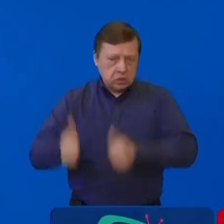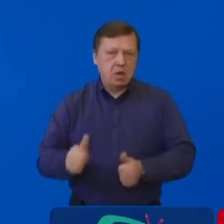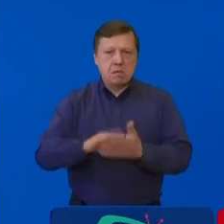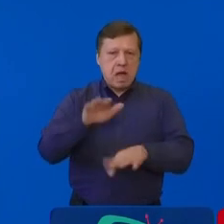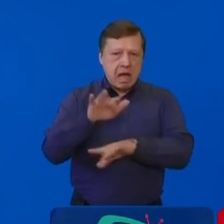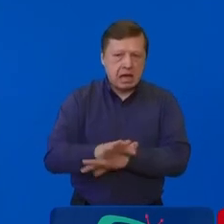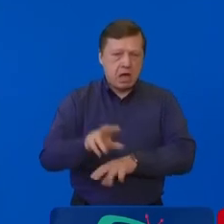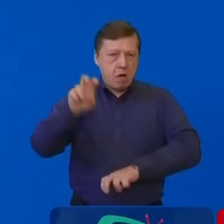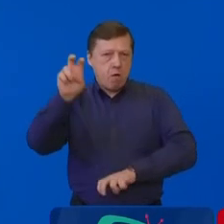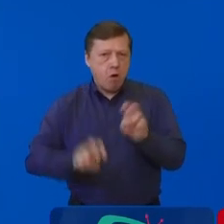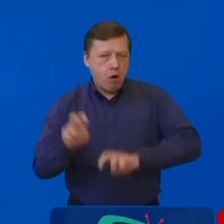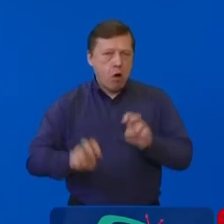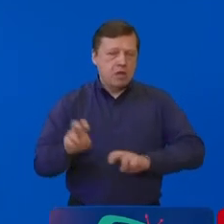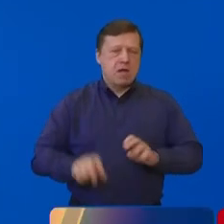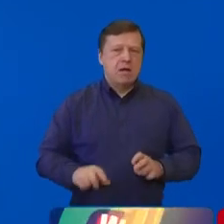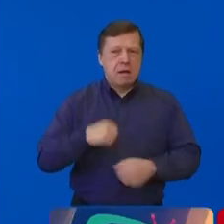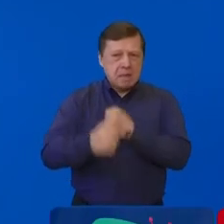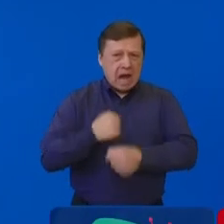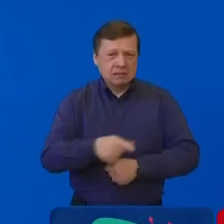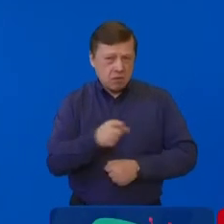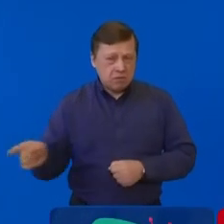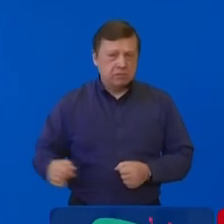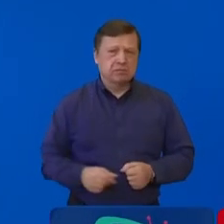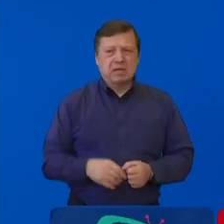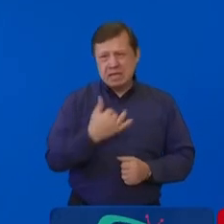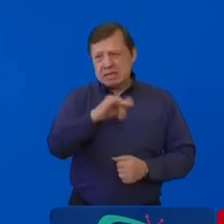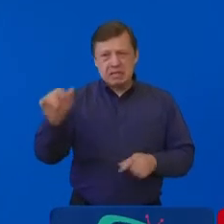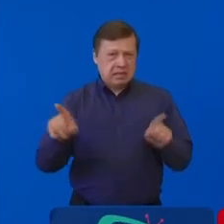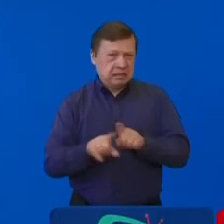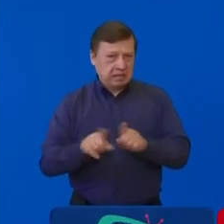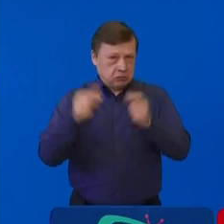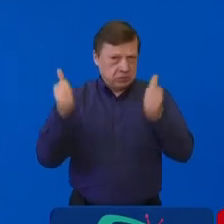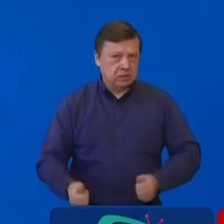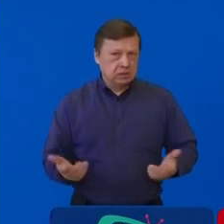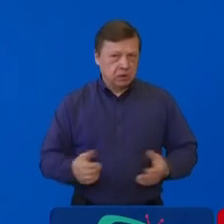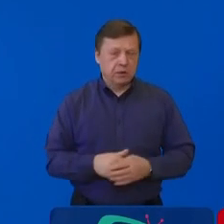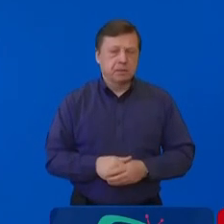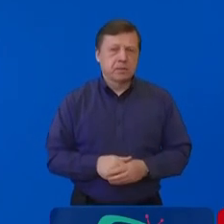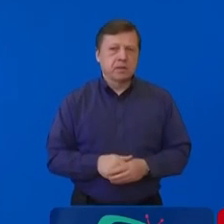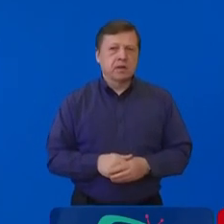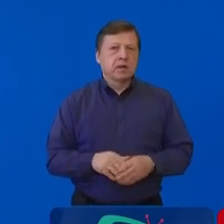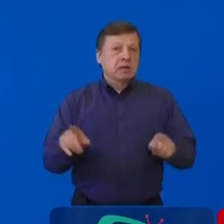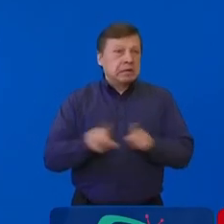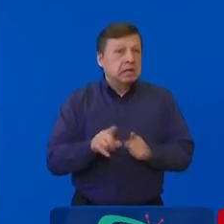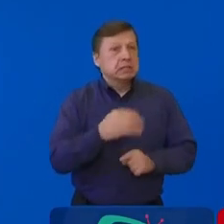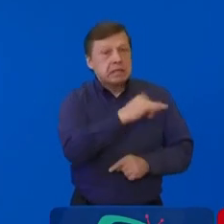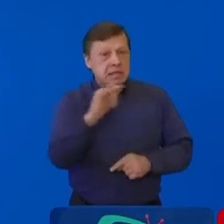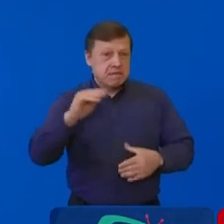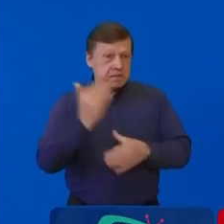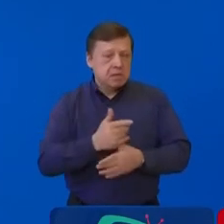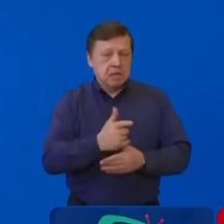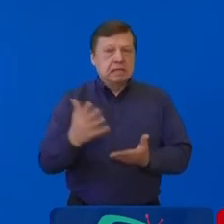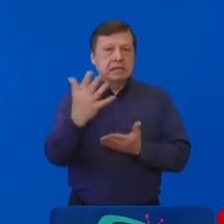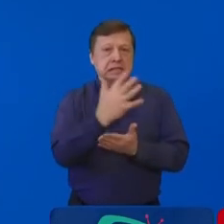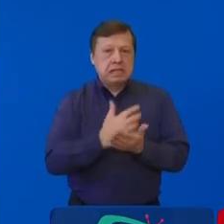hotelarze, pracownicy tam zatrudnieni i w kilka innych branż oczywiście. W innych również następuje uszczuplenie